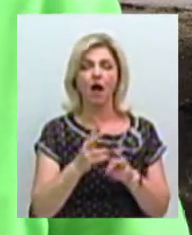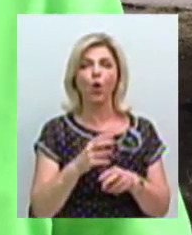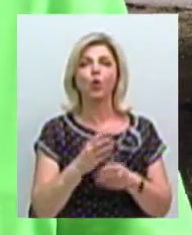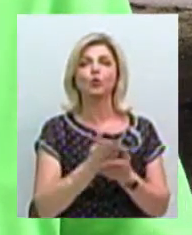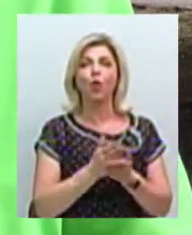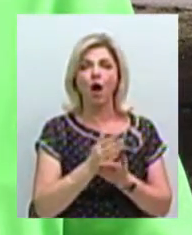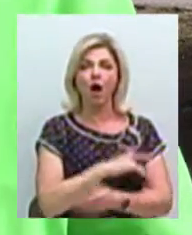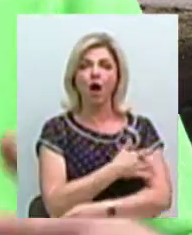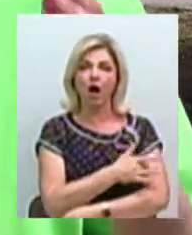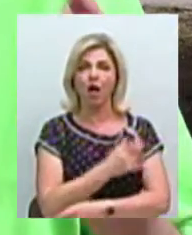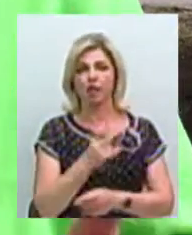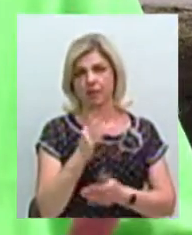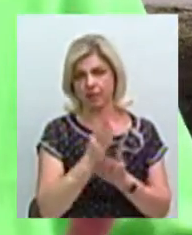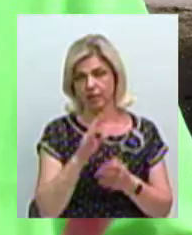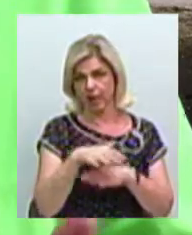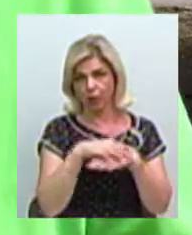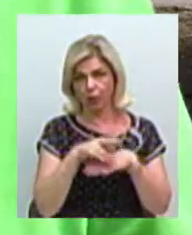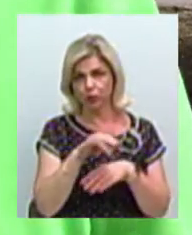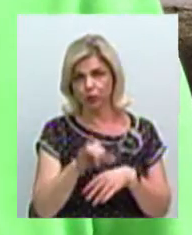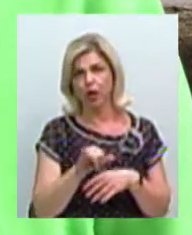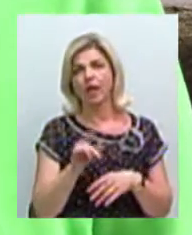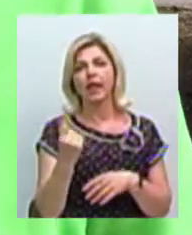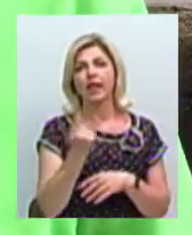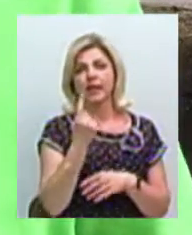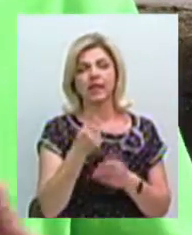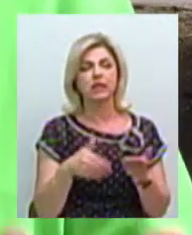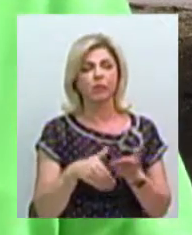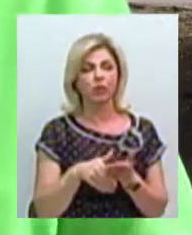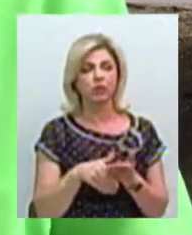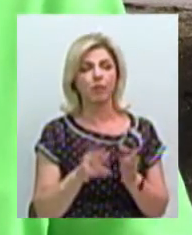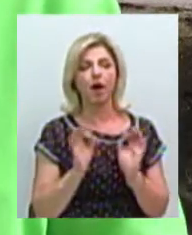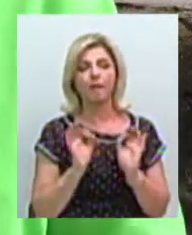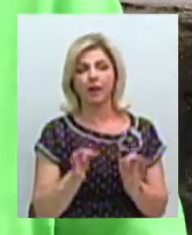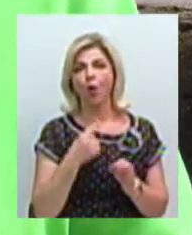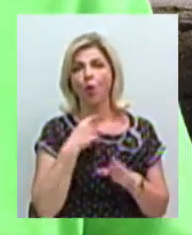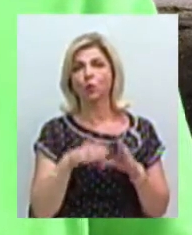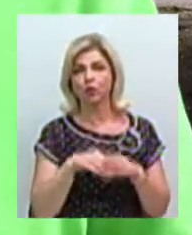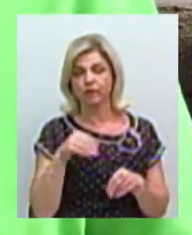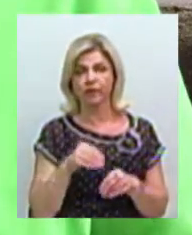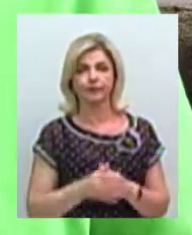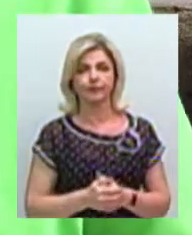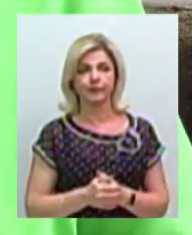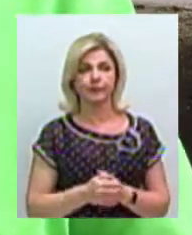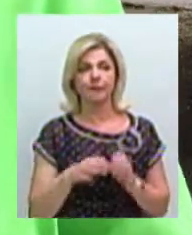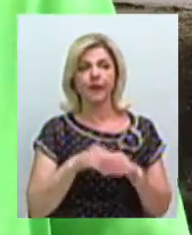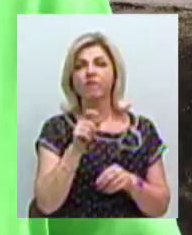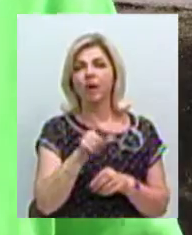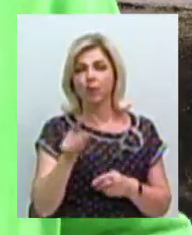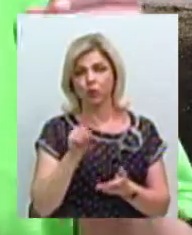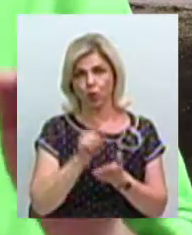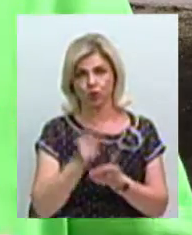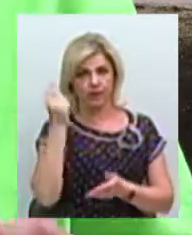або це там єдиний спосіб правильного зголосування. Насамперед виборці повинні знати,